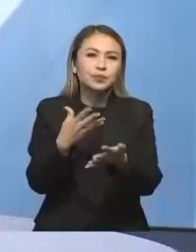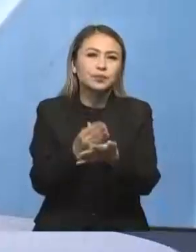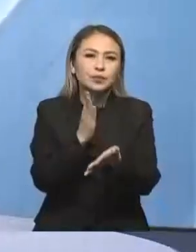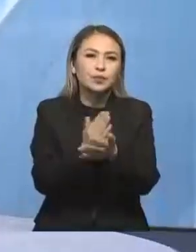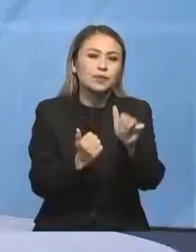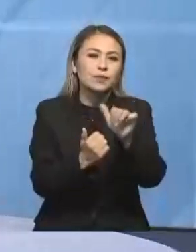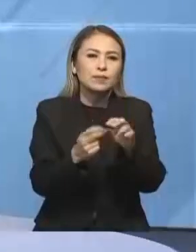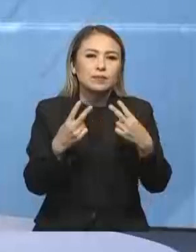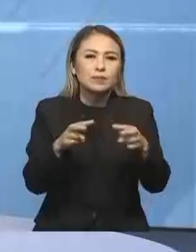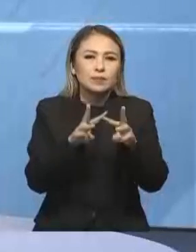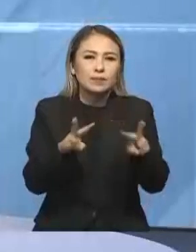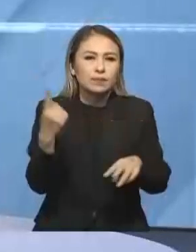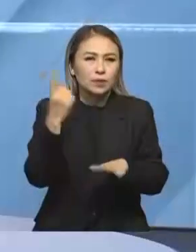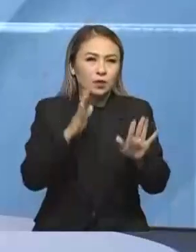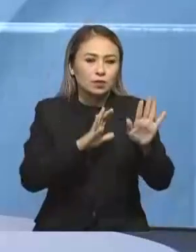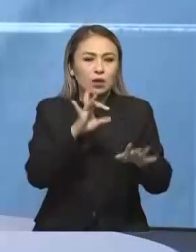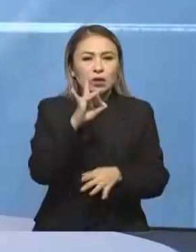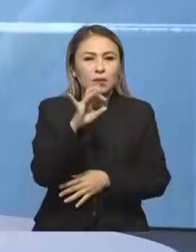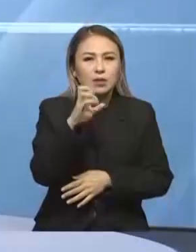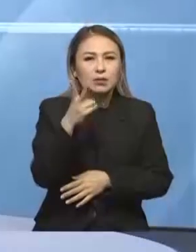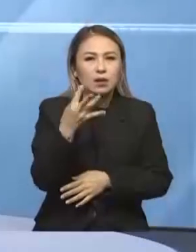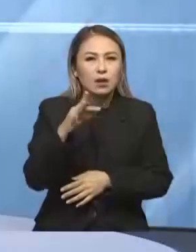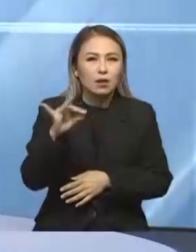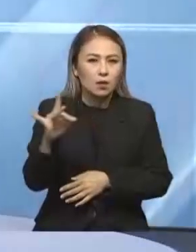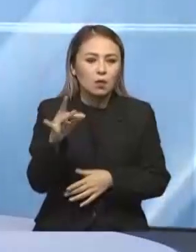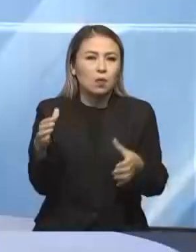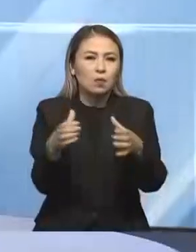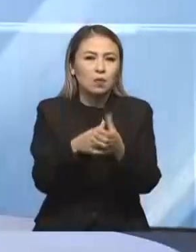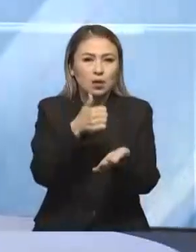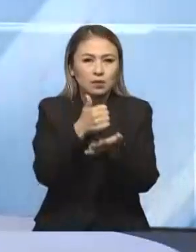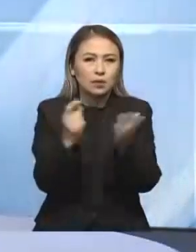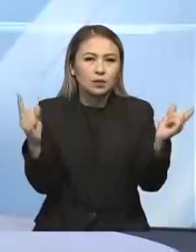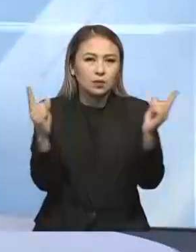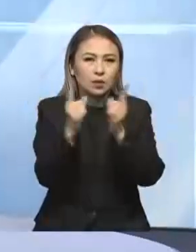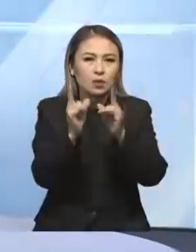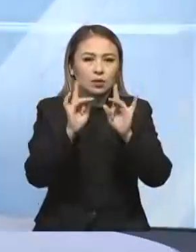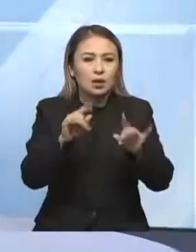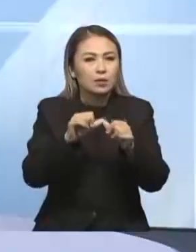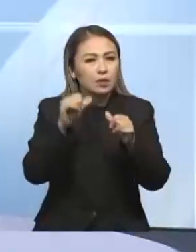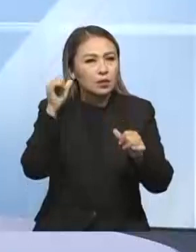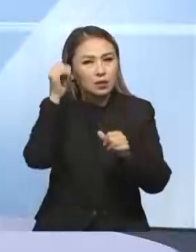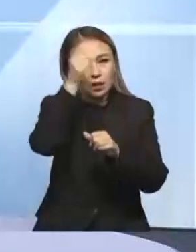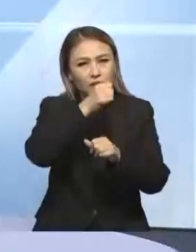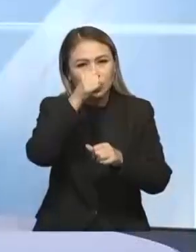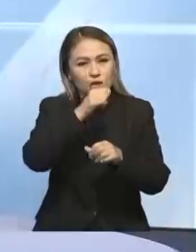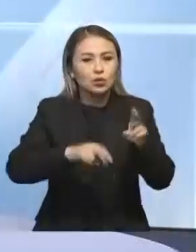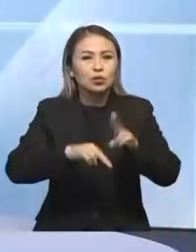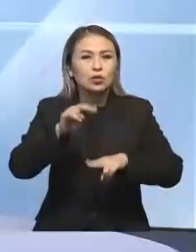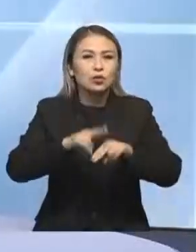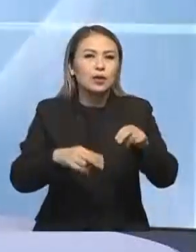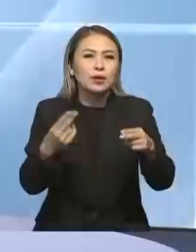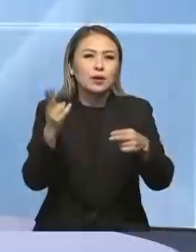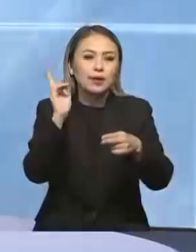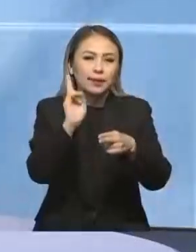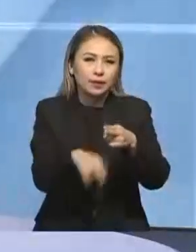салуда. Бұл туралы премьер-министрдің бірінші орынбасары Роман Склярдың холдинг басшылығымен кездесуінде айтылды. Биыл аталған кешен